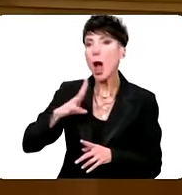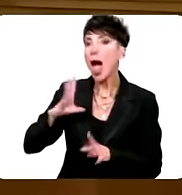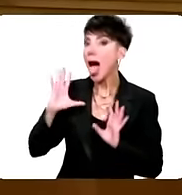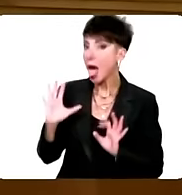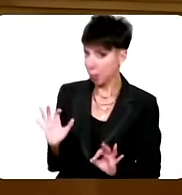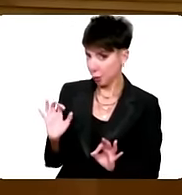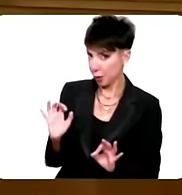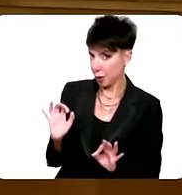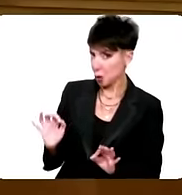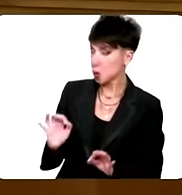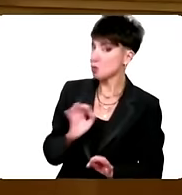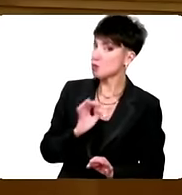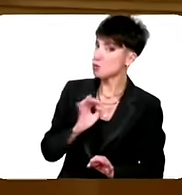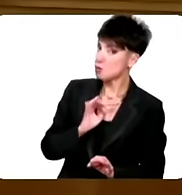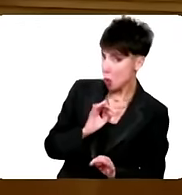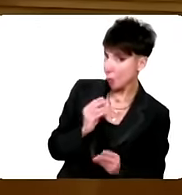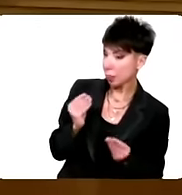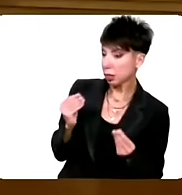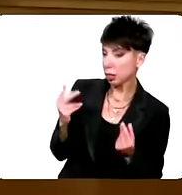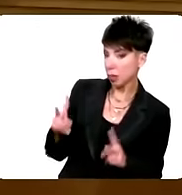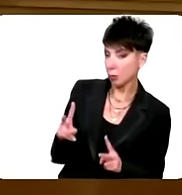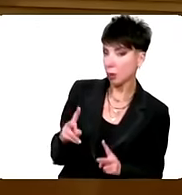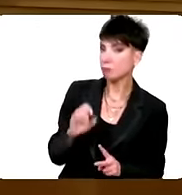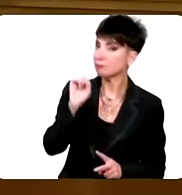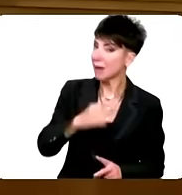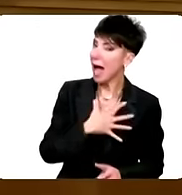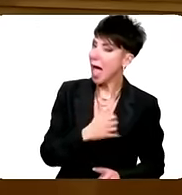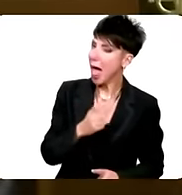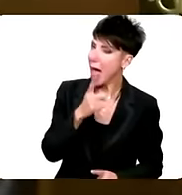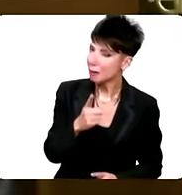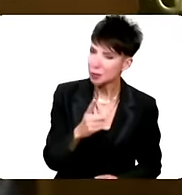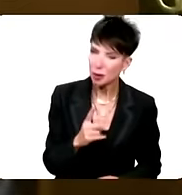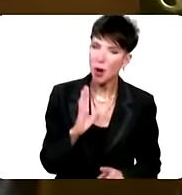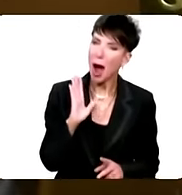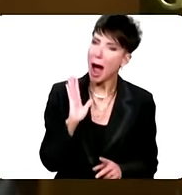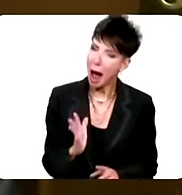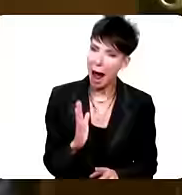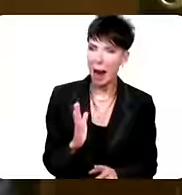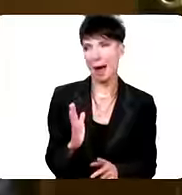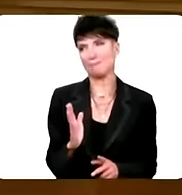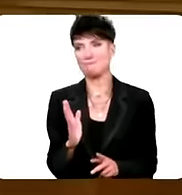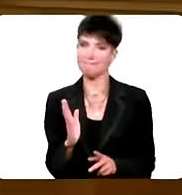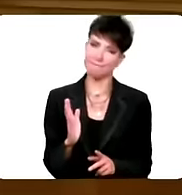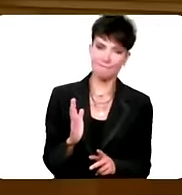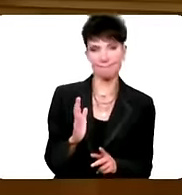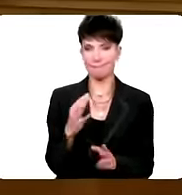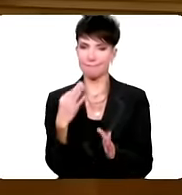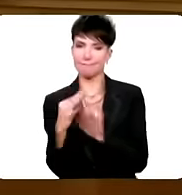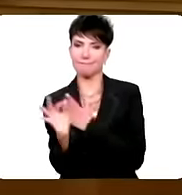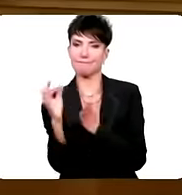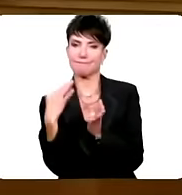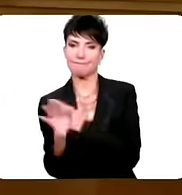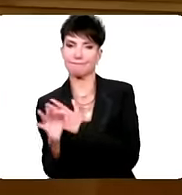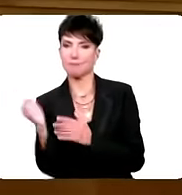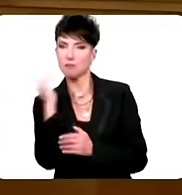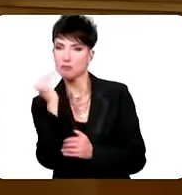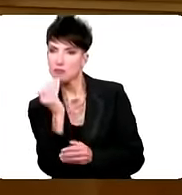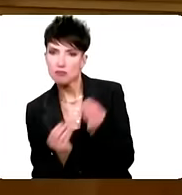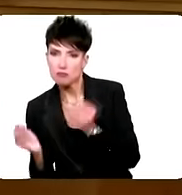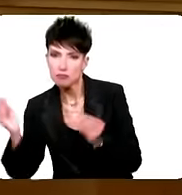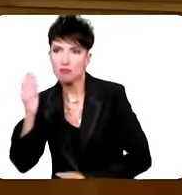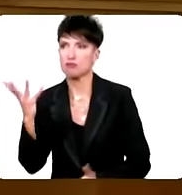αλλά γίνετε καλύτεροι. Γίνετε πιο γρήγορα. Και θα σας πούμε και στη συνέχεια ποια πιστεύω ότι είναι τα πεδία